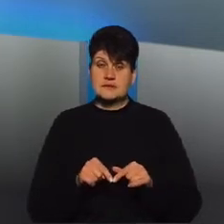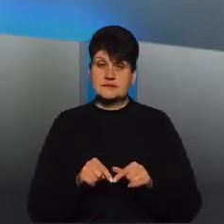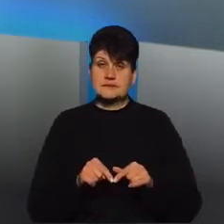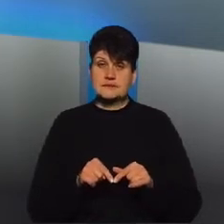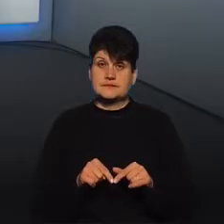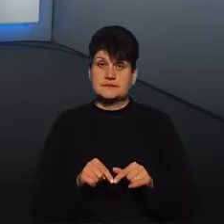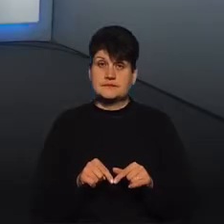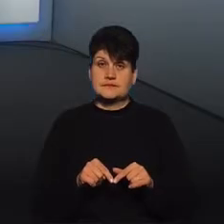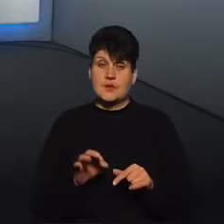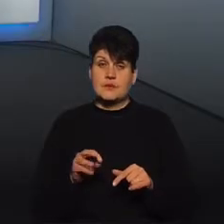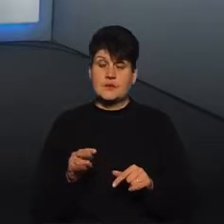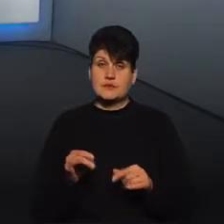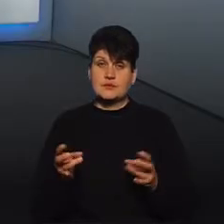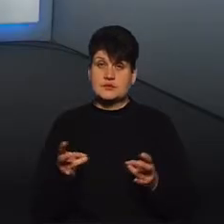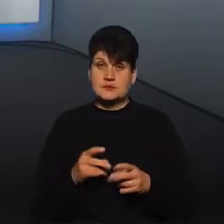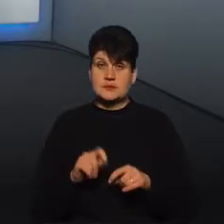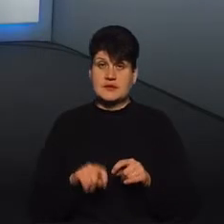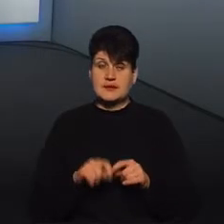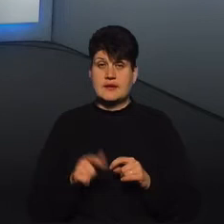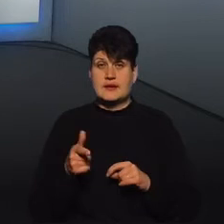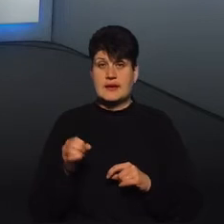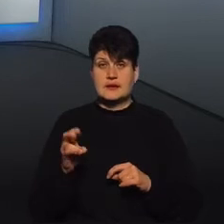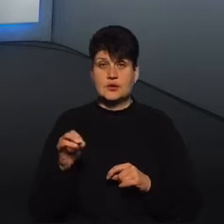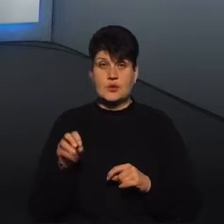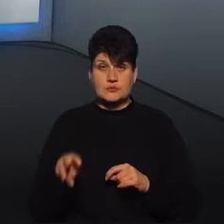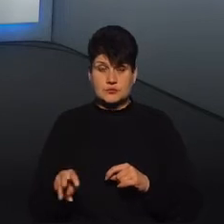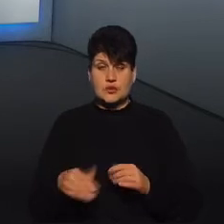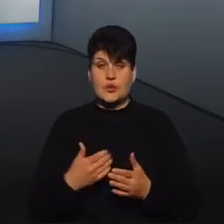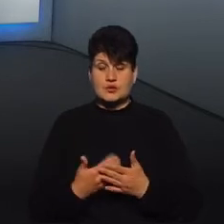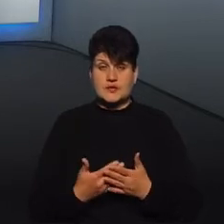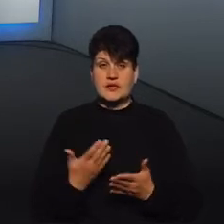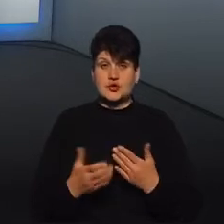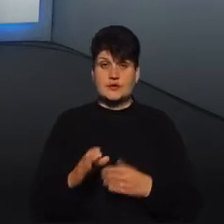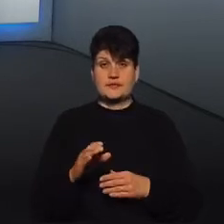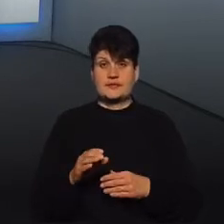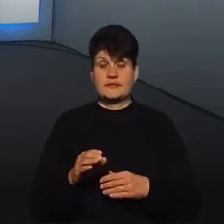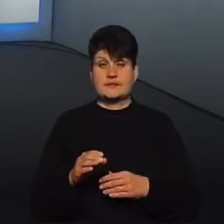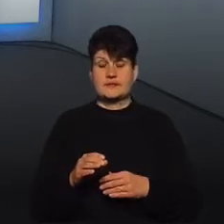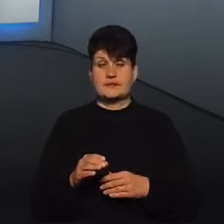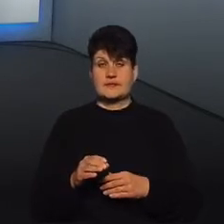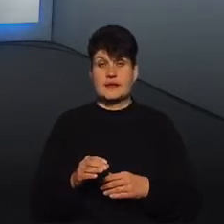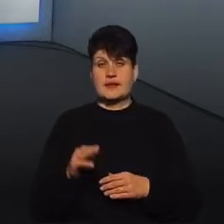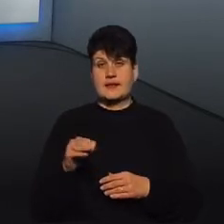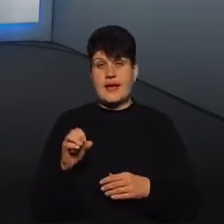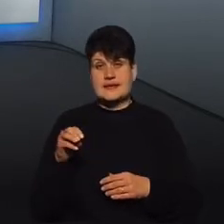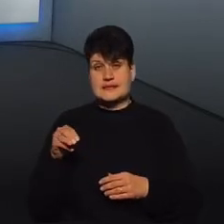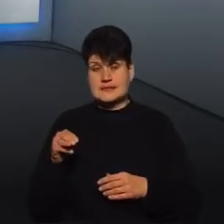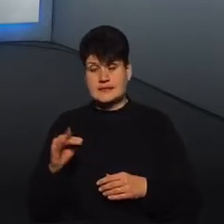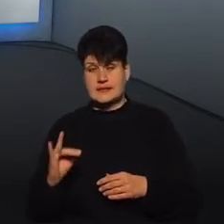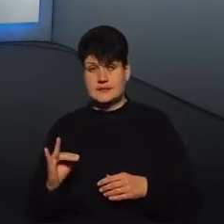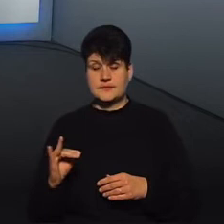необхідно секвенування геному. Отже, якщо тест-системи, виготовлені з